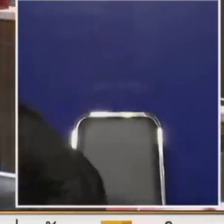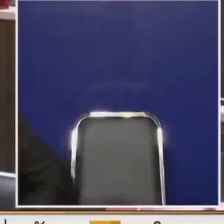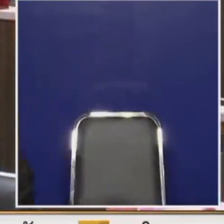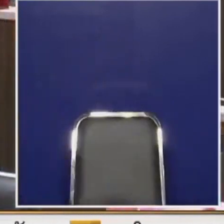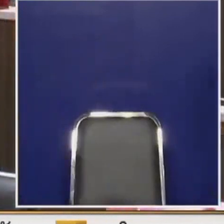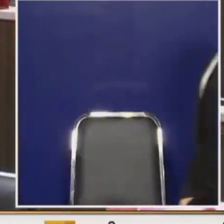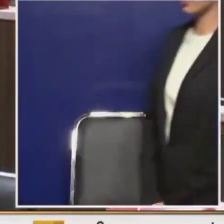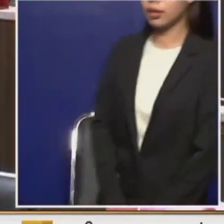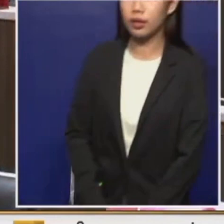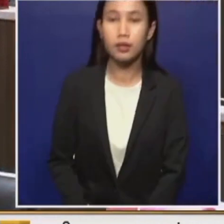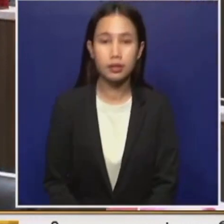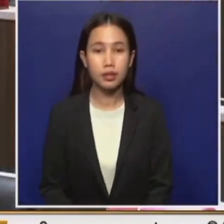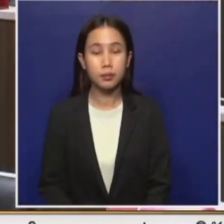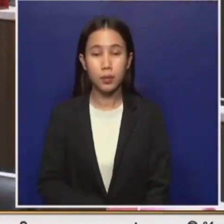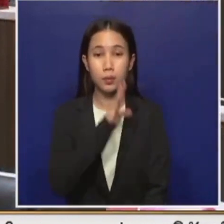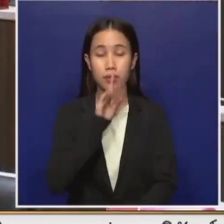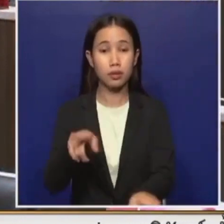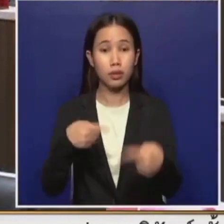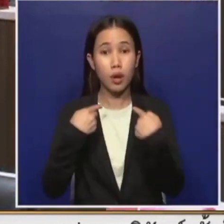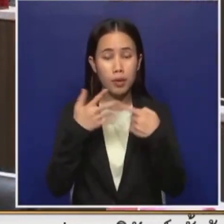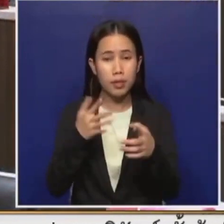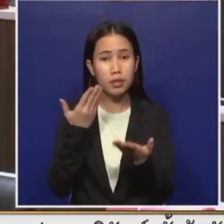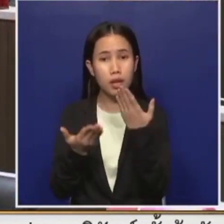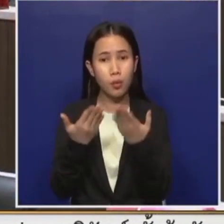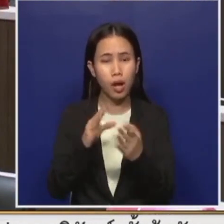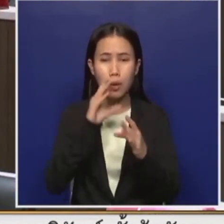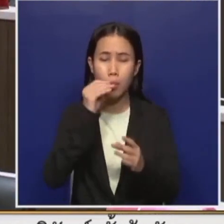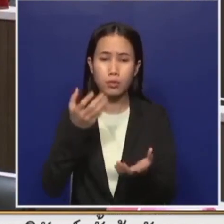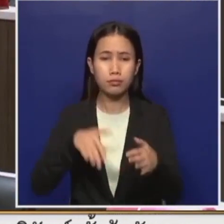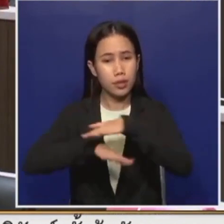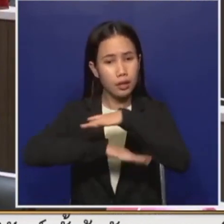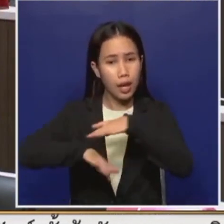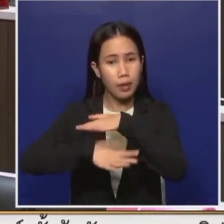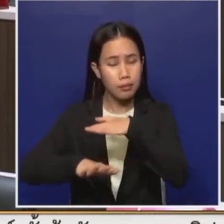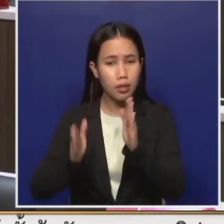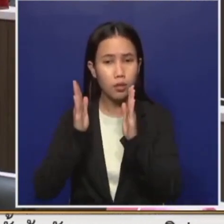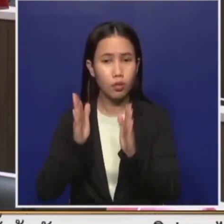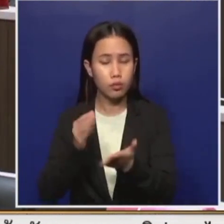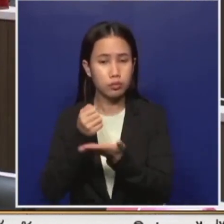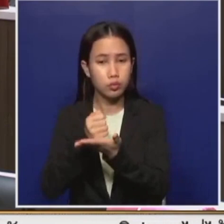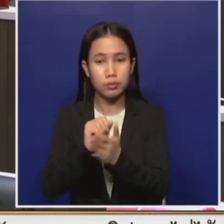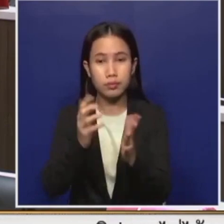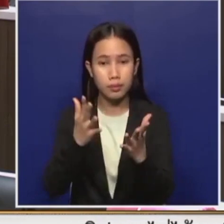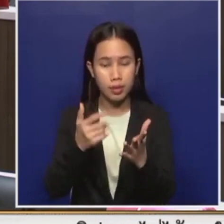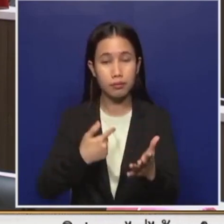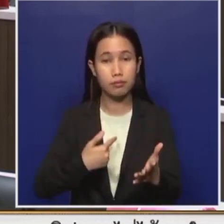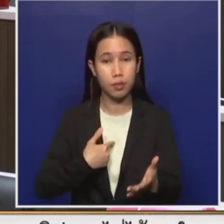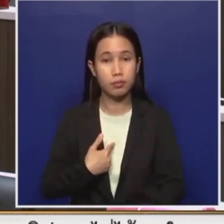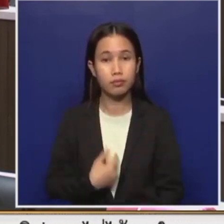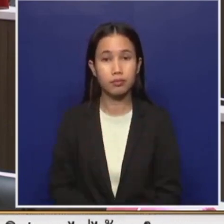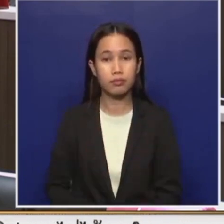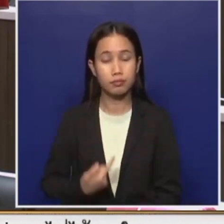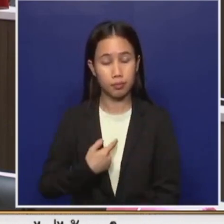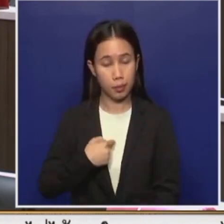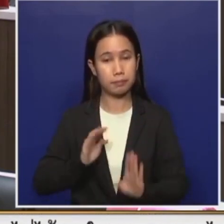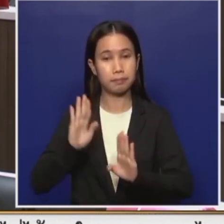ถ้าท่านไม่ตอบนะครับ หรือท่านตอบไม่มน้ำหนัก ไม่มีหักฐาน ไมมีพยายาณพวกผมกถอวพวกผมได้เปลี่ยบ